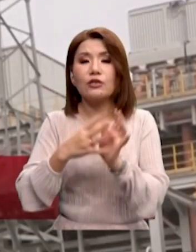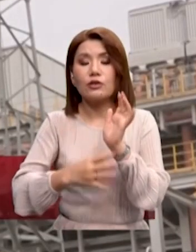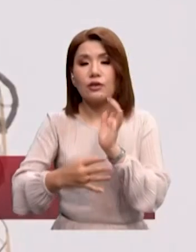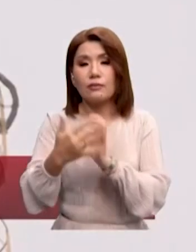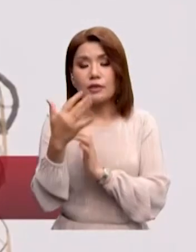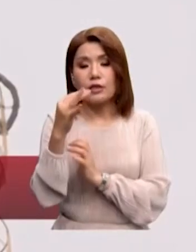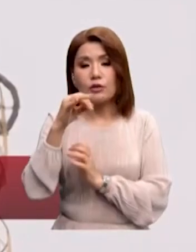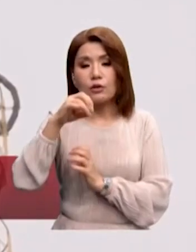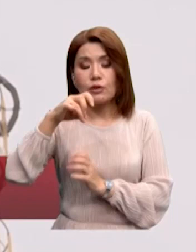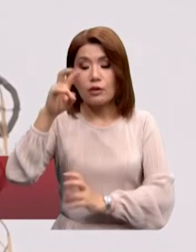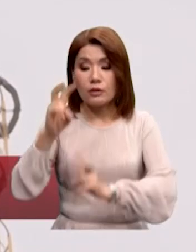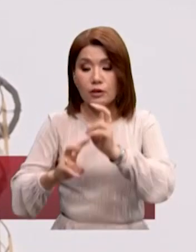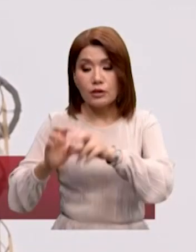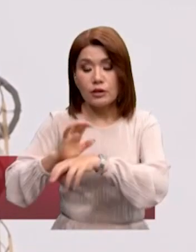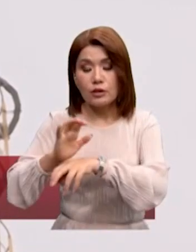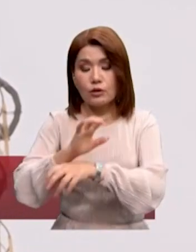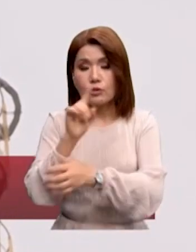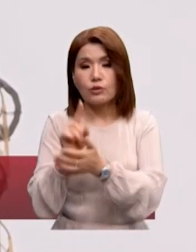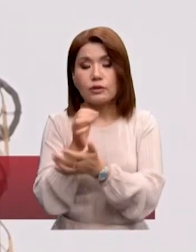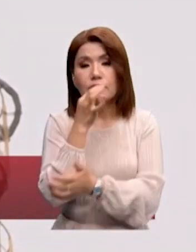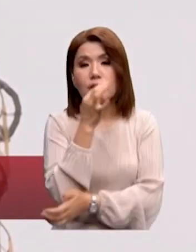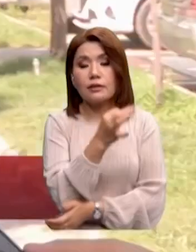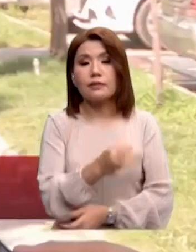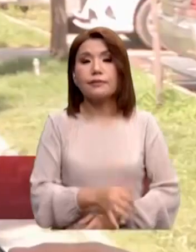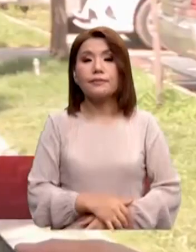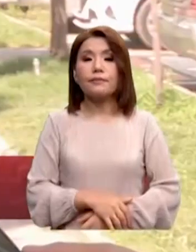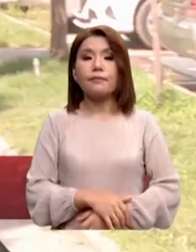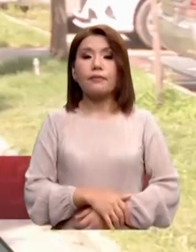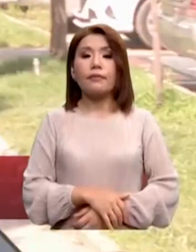маркалы сұйық отын өндіреді деген болатын.